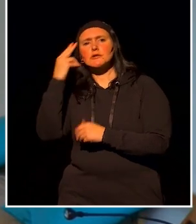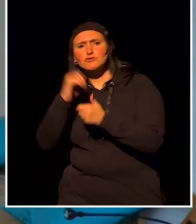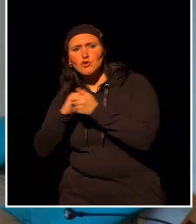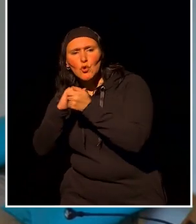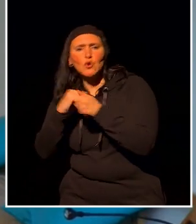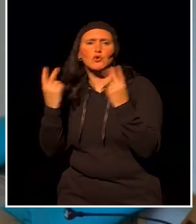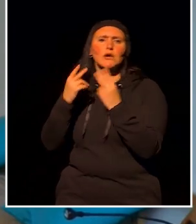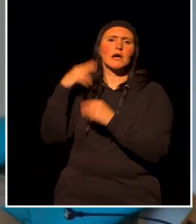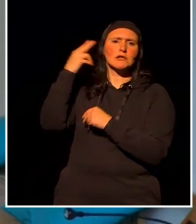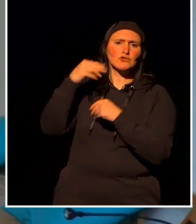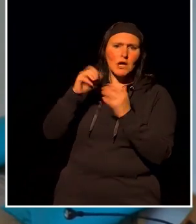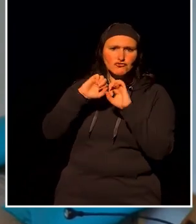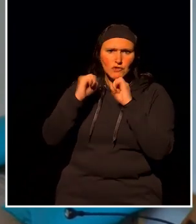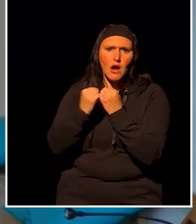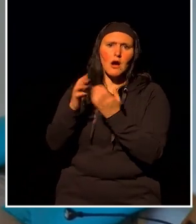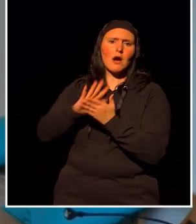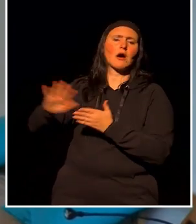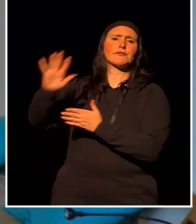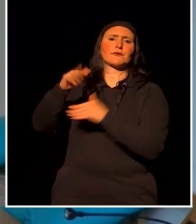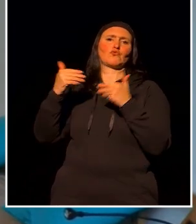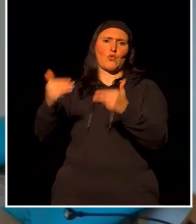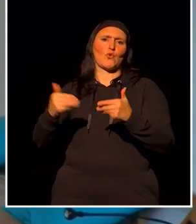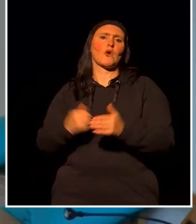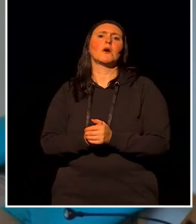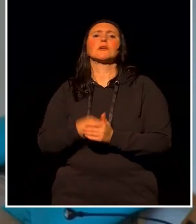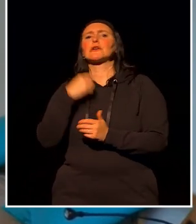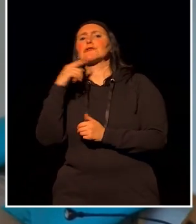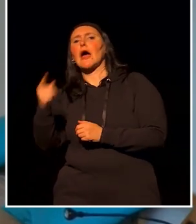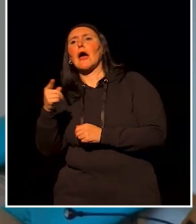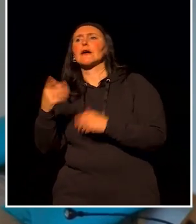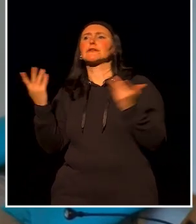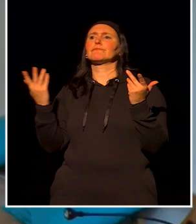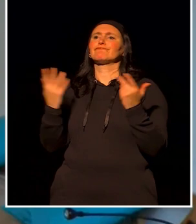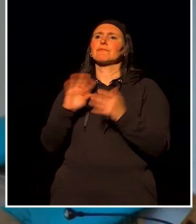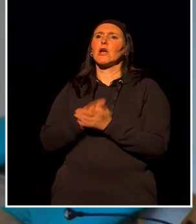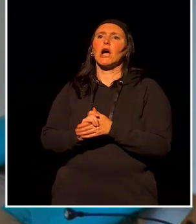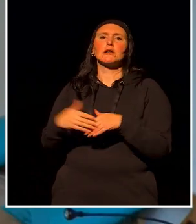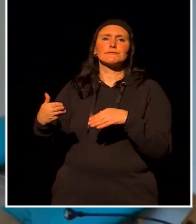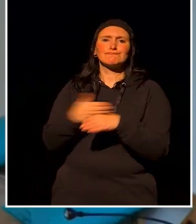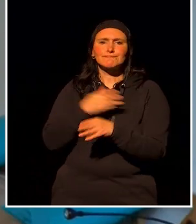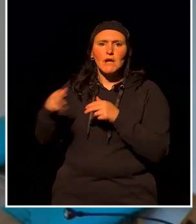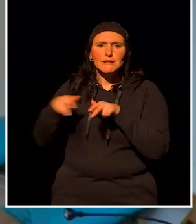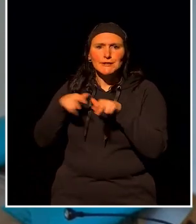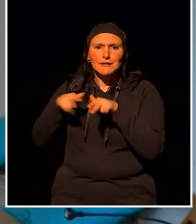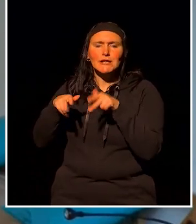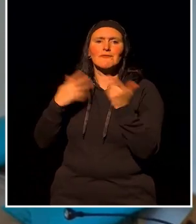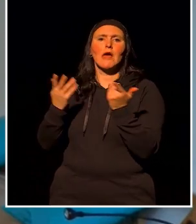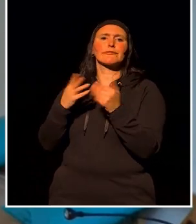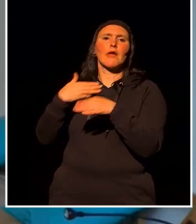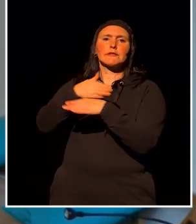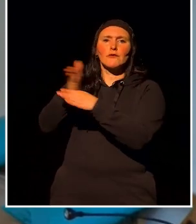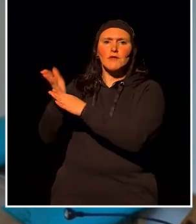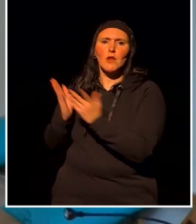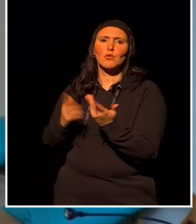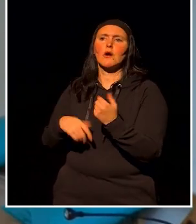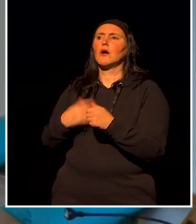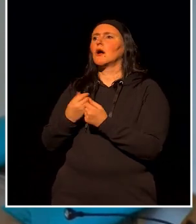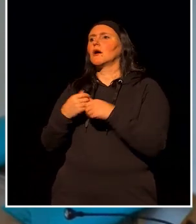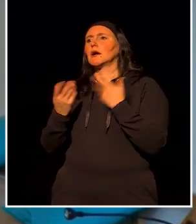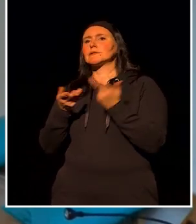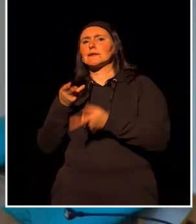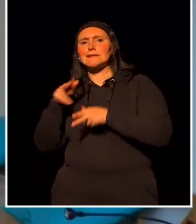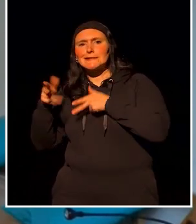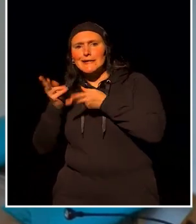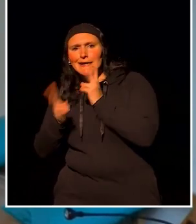auszeichnen sollen, von Gewaltenteilung bis hin zu unabhängigen Gerichten, unabhängigen Medien und so